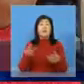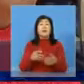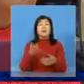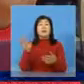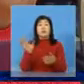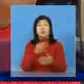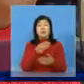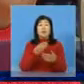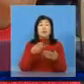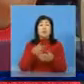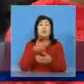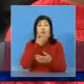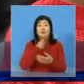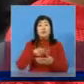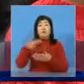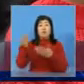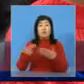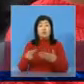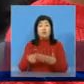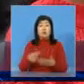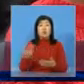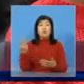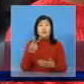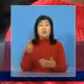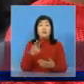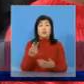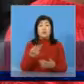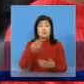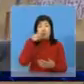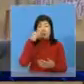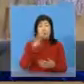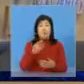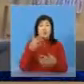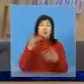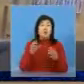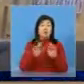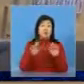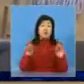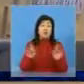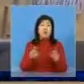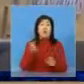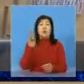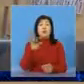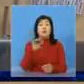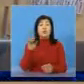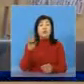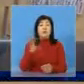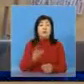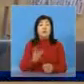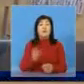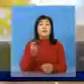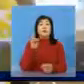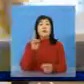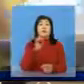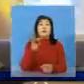Әр туындының астары терең. Нөмірі 2-ші орта мектебінің оқушысы Нұрай Әлтаева байқауға жолдаған шығармасын киіз басу деп